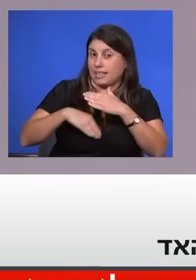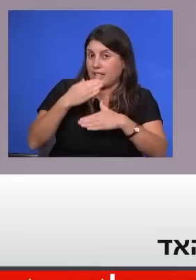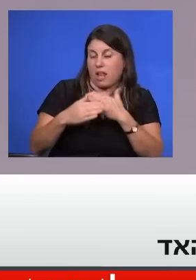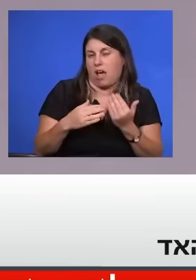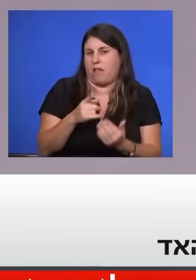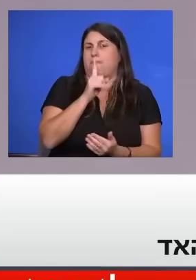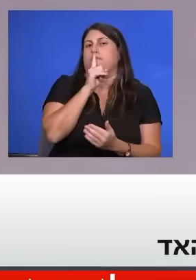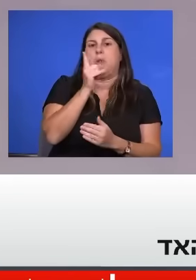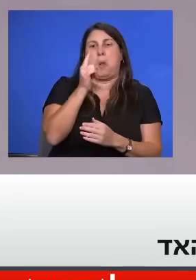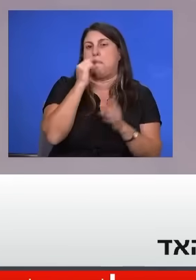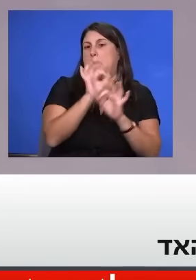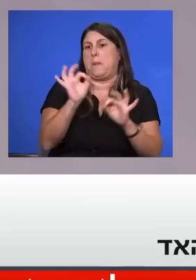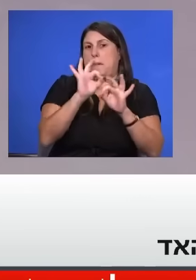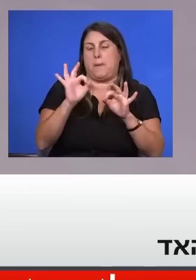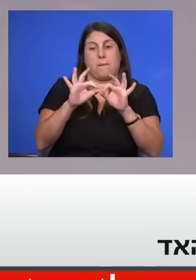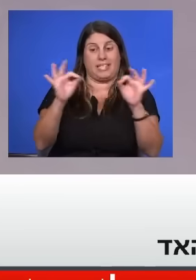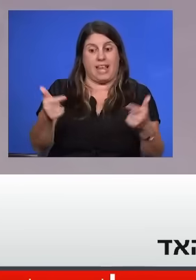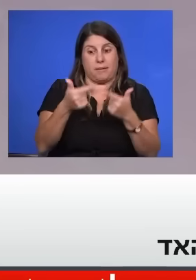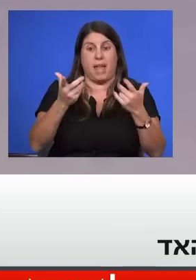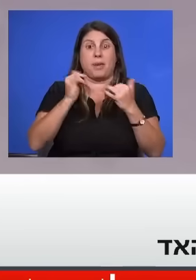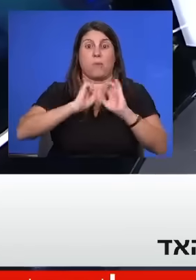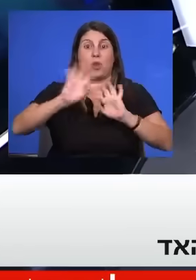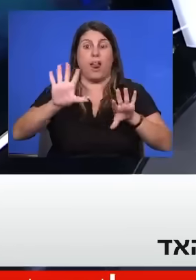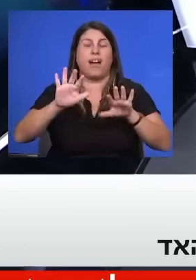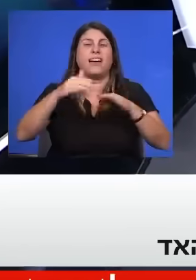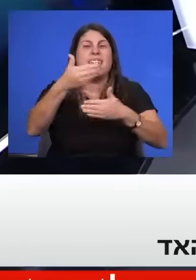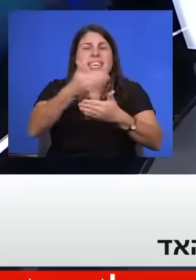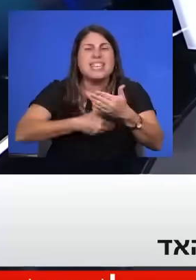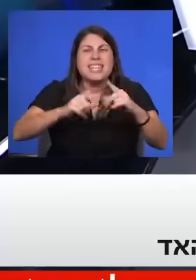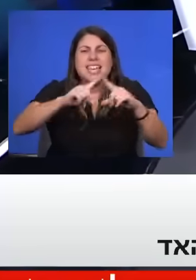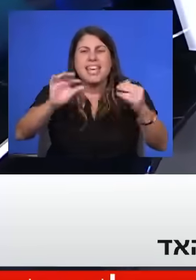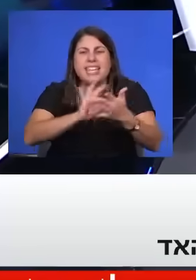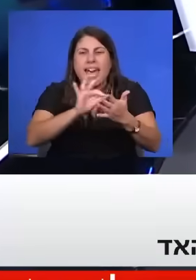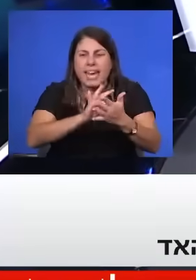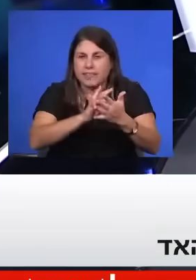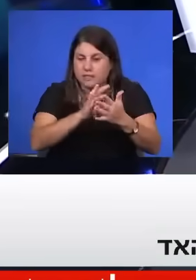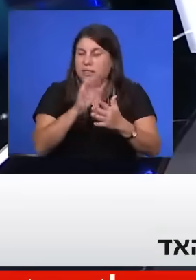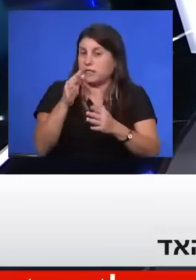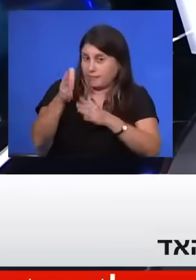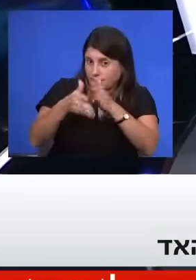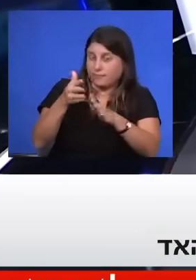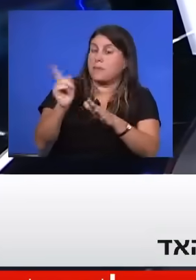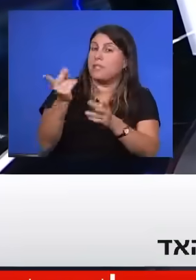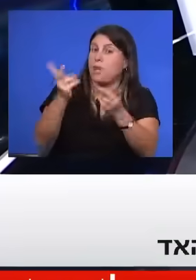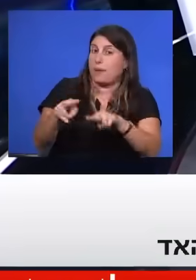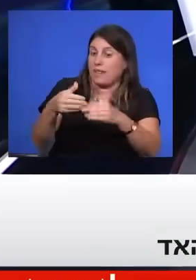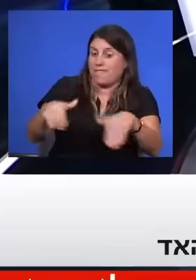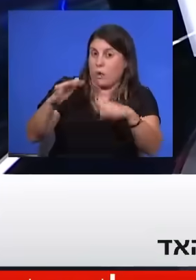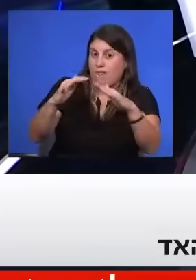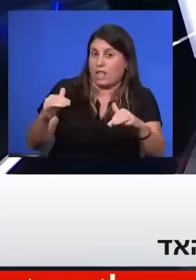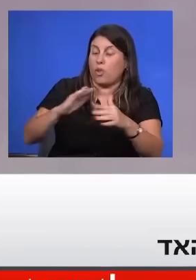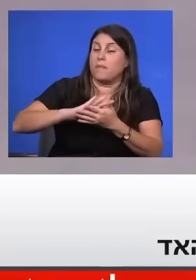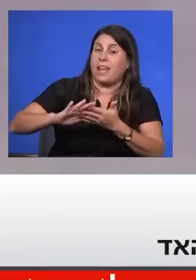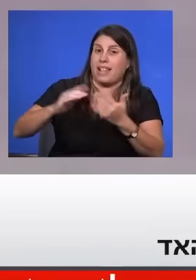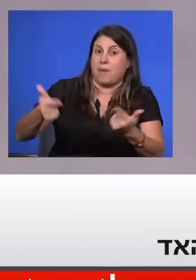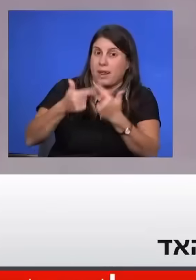היום שלח איגרת לאנשיו שבה הורה להם: כל מי שנהרגו במהלך הלחימה בגבול לבנון מאז תחילת המלחמה יכונו שהידים בדרכם